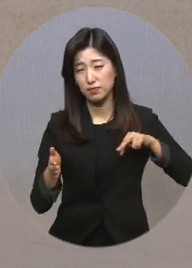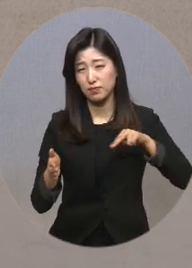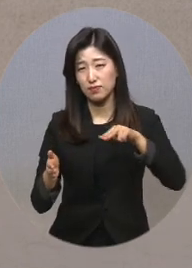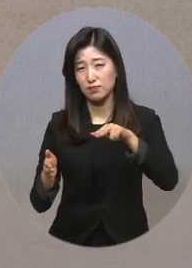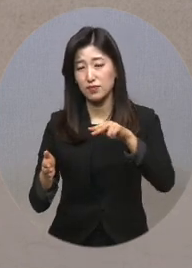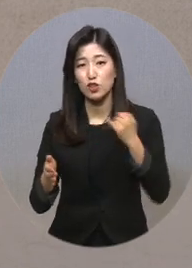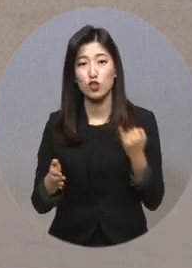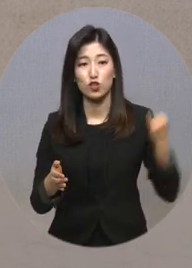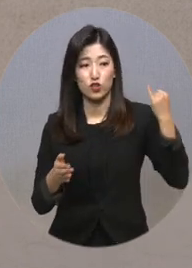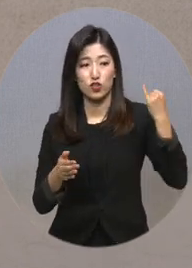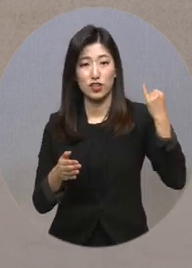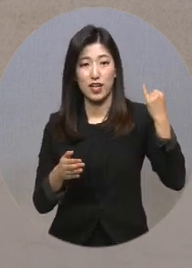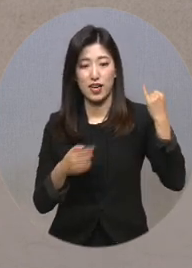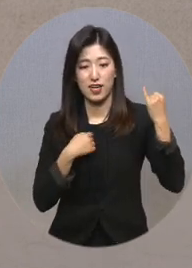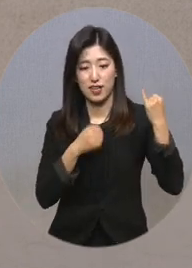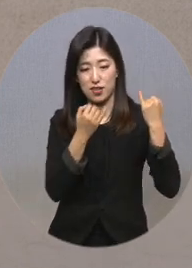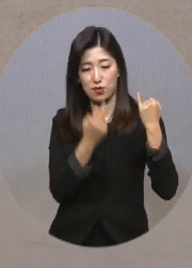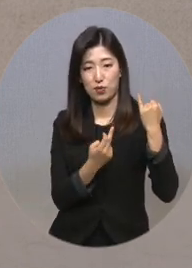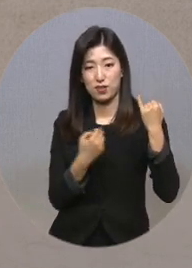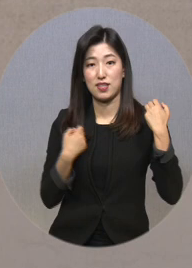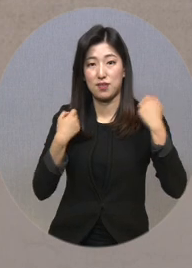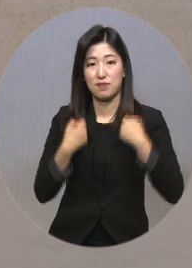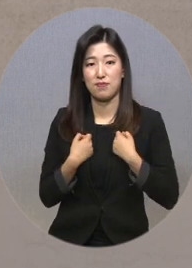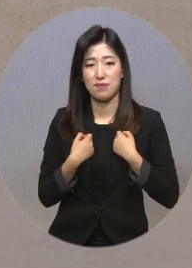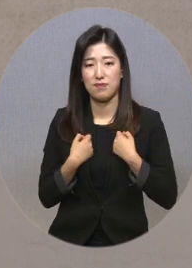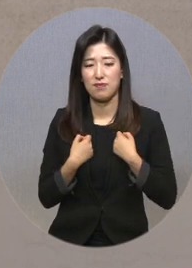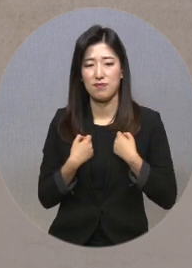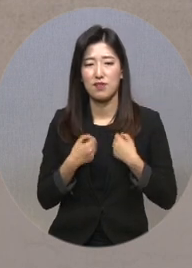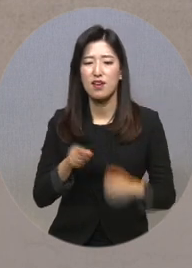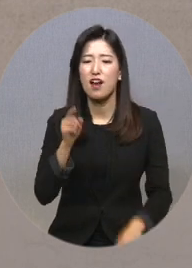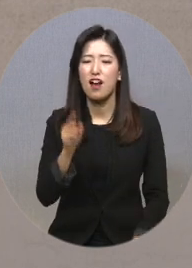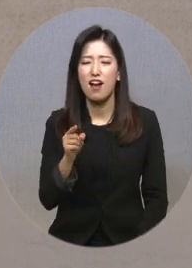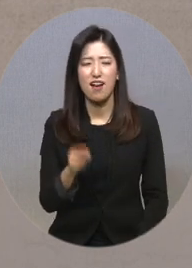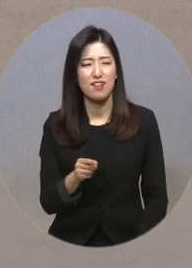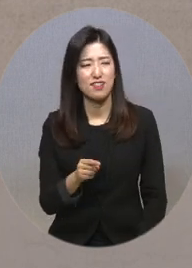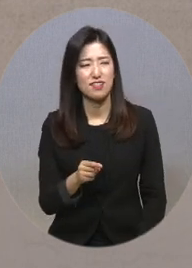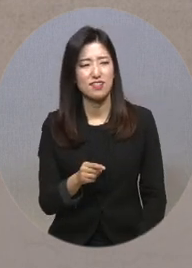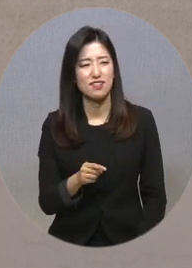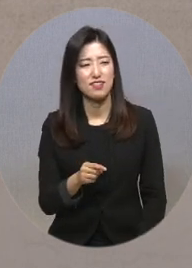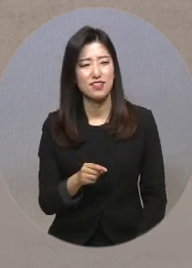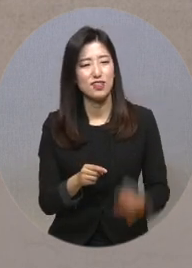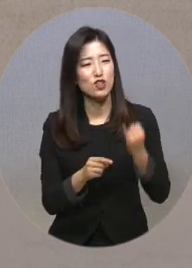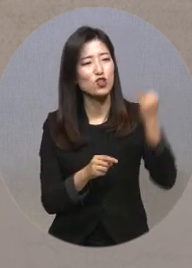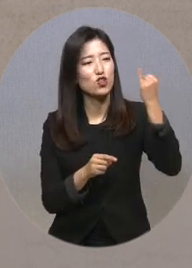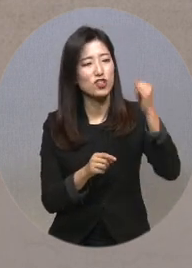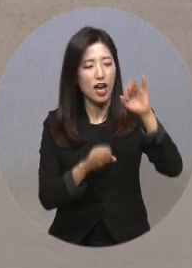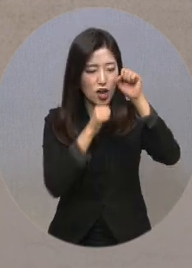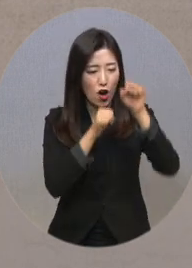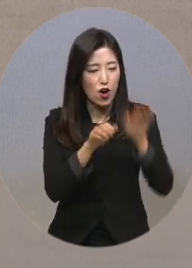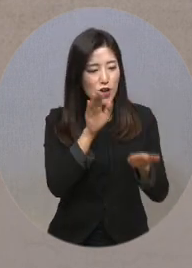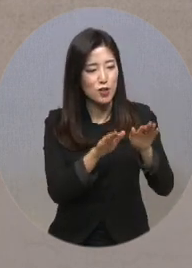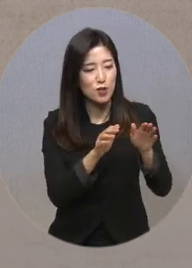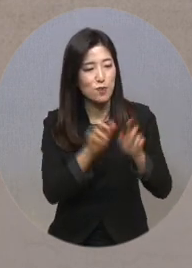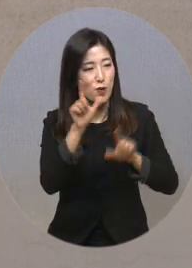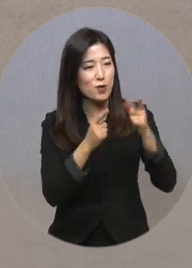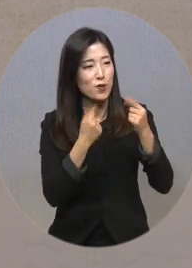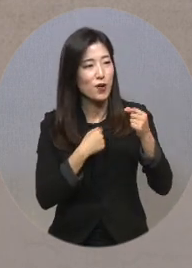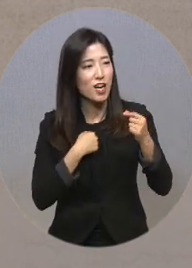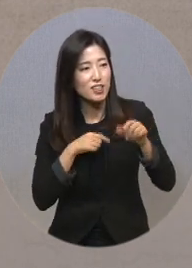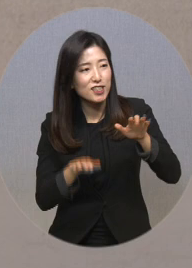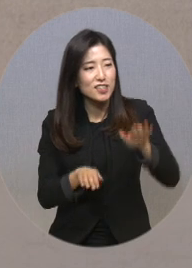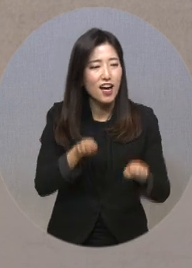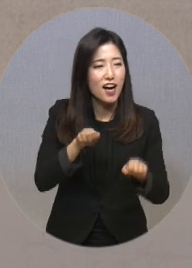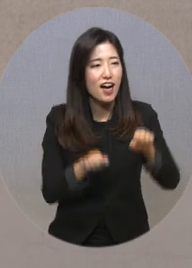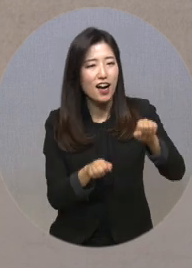보고 철없는 아이들이 누나의 걸음걸이를 흉내내곤 했습니다. 그럴 때마다